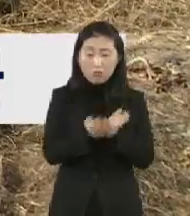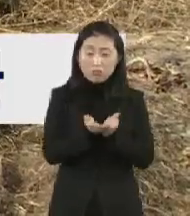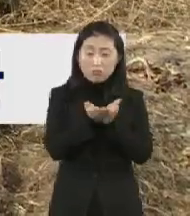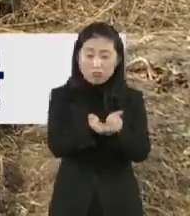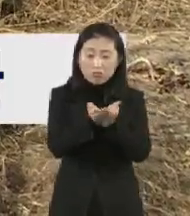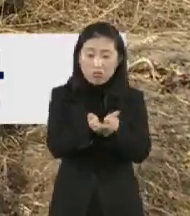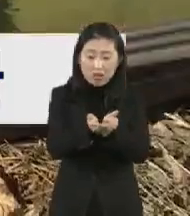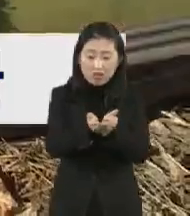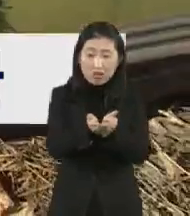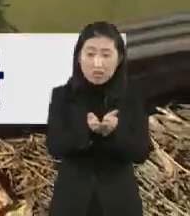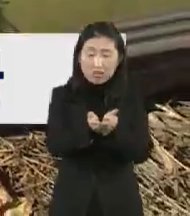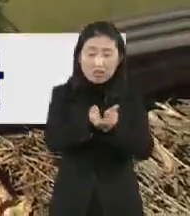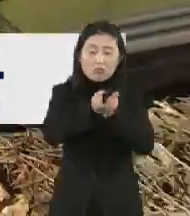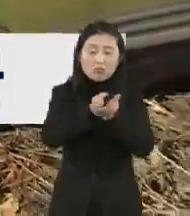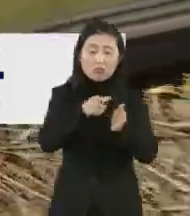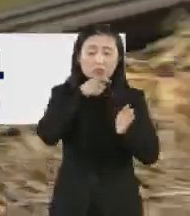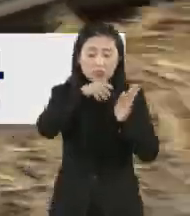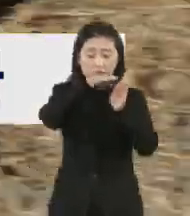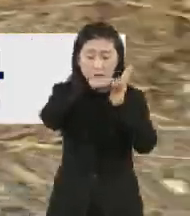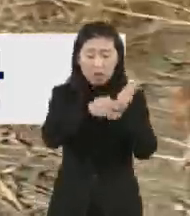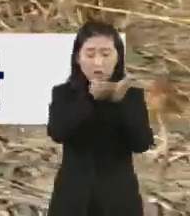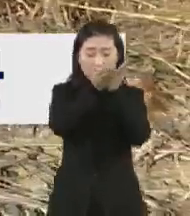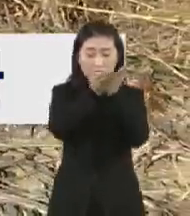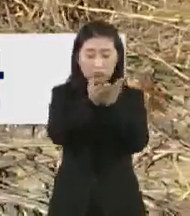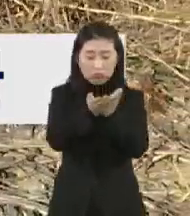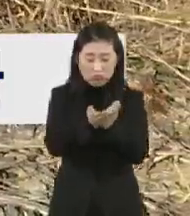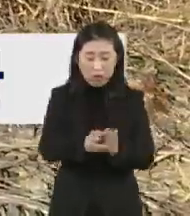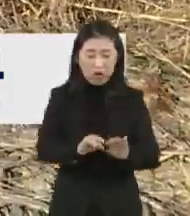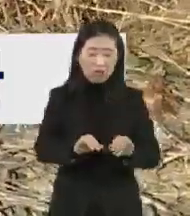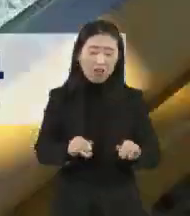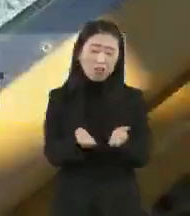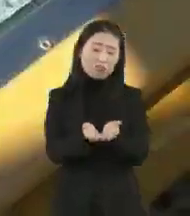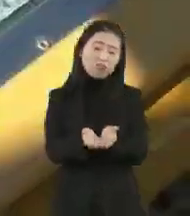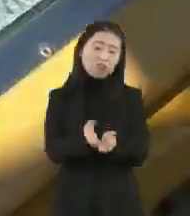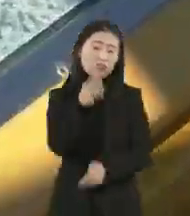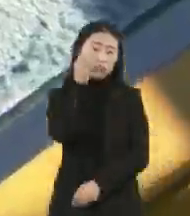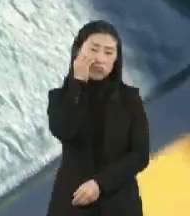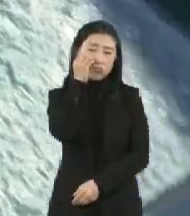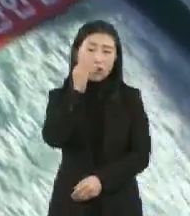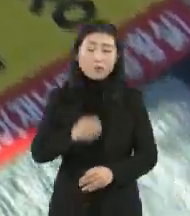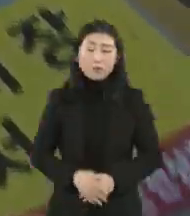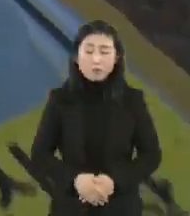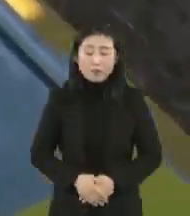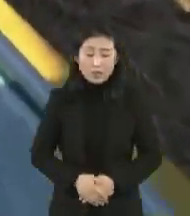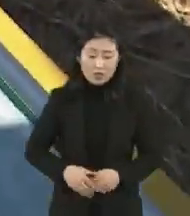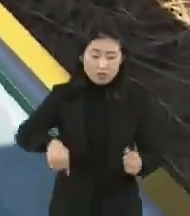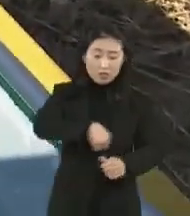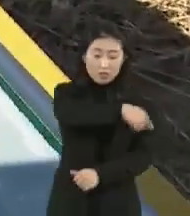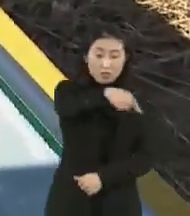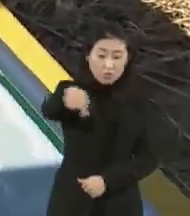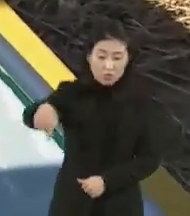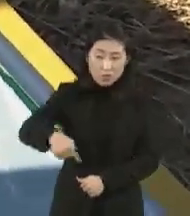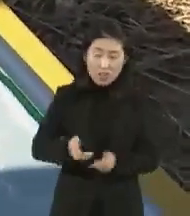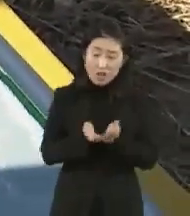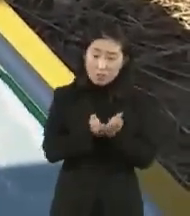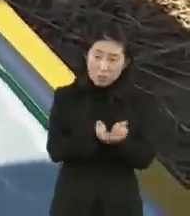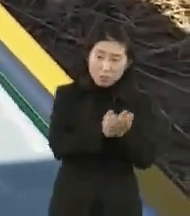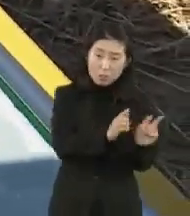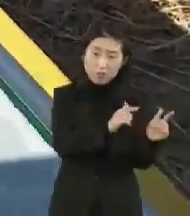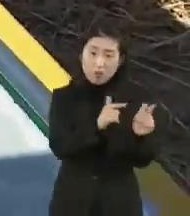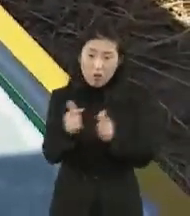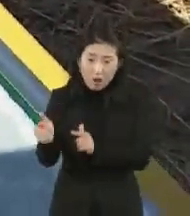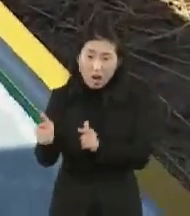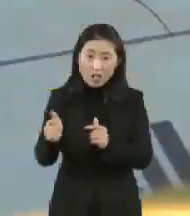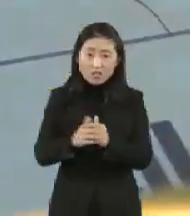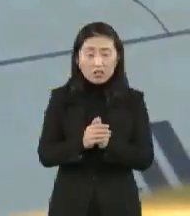구명보트도 맨땅 위에 장기간 방치돼 무용지물이 된 지 오래입니다. 보행교 주변 루트나 낙하분수 등 착공